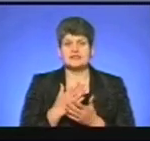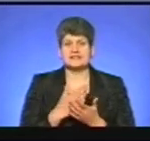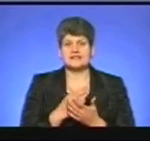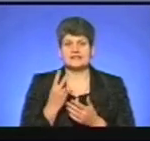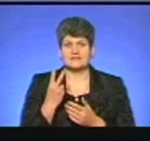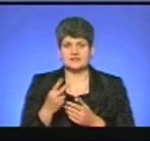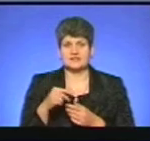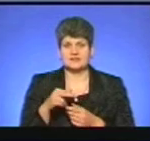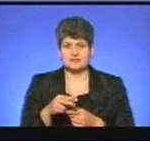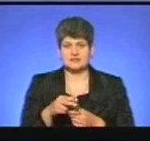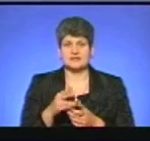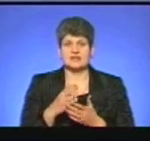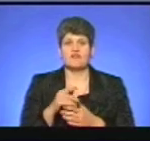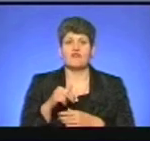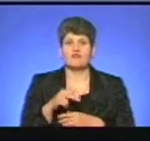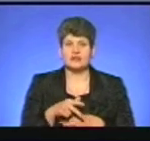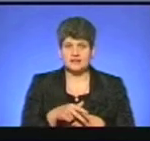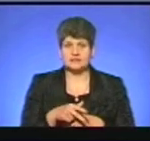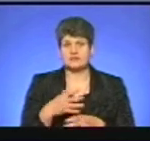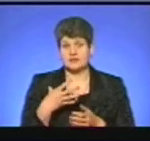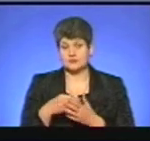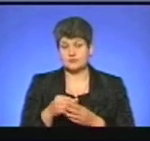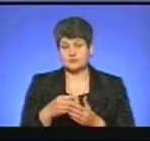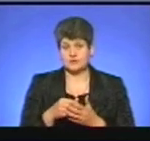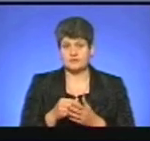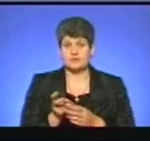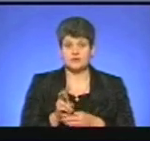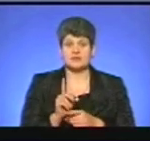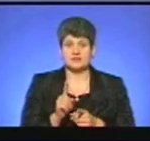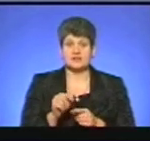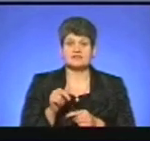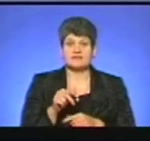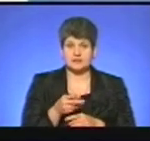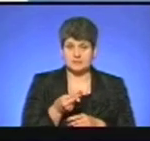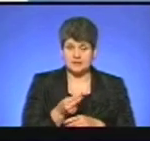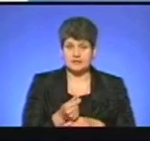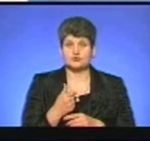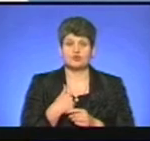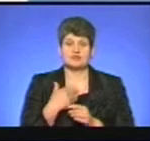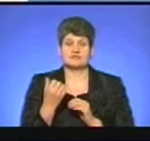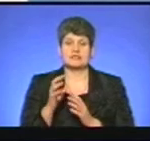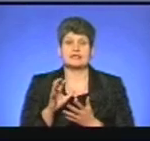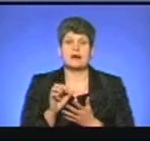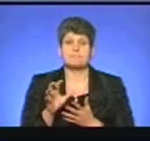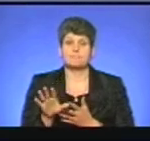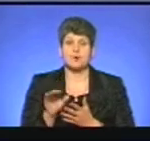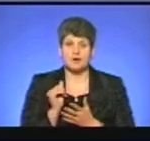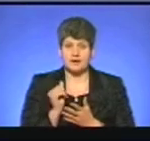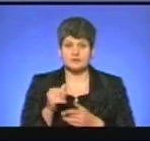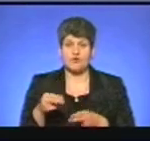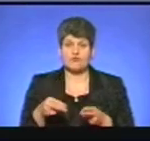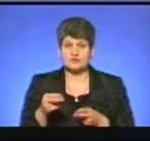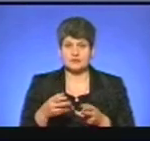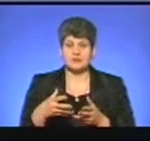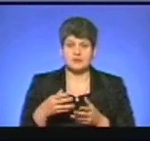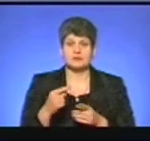вхід на ковзанку і є прокат ковзанів. Якщо ви зі своїми ковзанами, то ви платите тільки за вхід на ковзанку. Якщо ви хочете взяти на прокат ковзани, то ви платите за вхід за